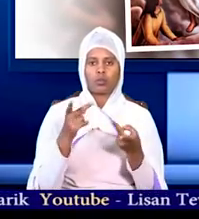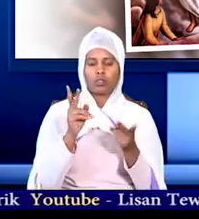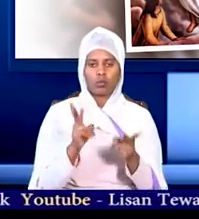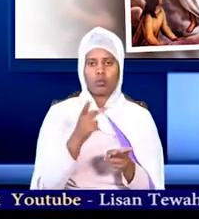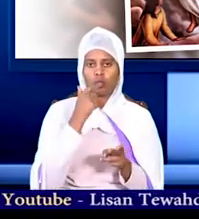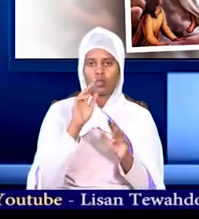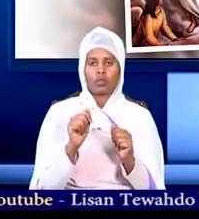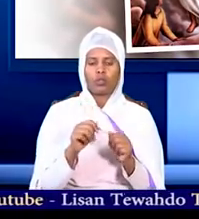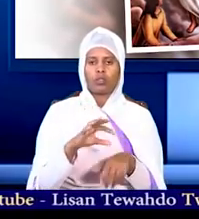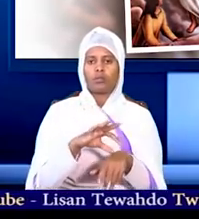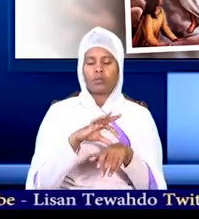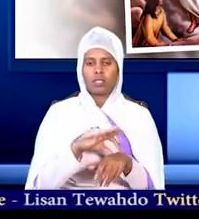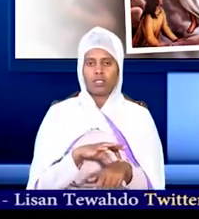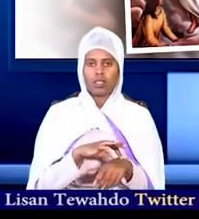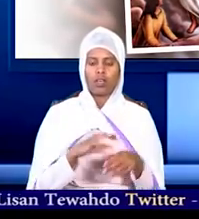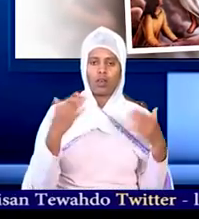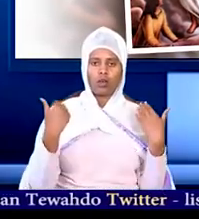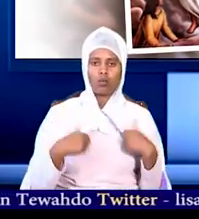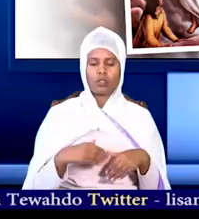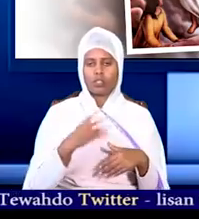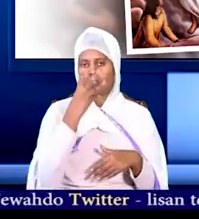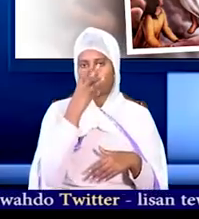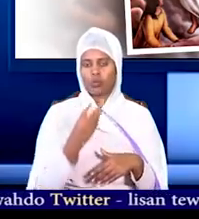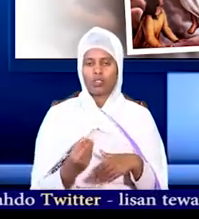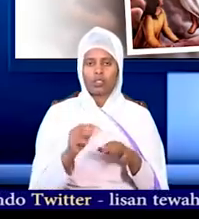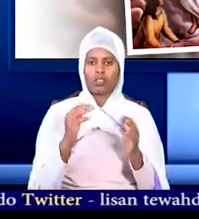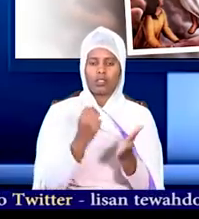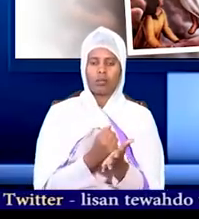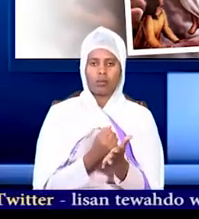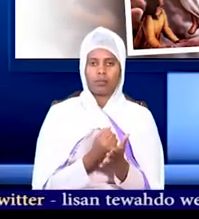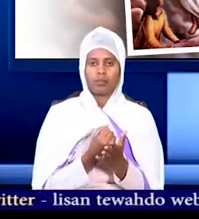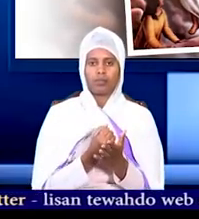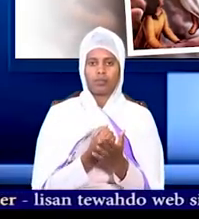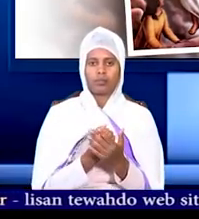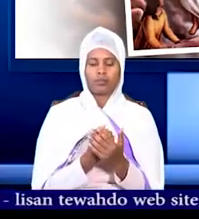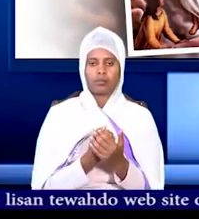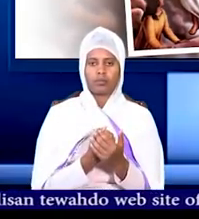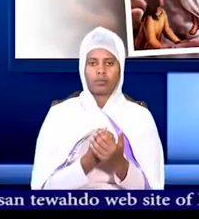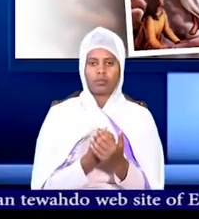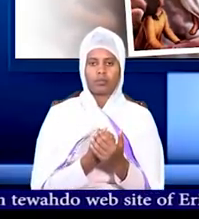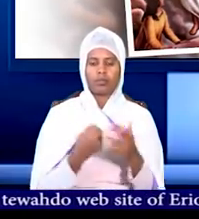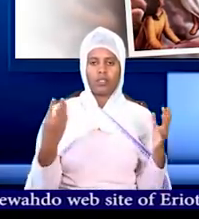ሃዋርያ ጴጥሮስ ውን ነዚ ኢድ ገለፀ ብስጋ ሞተ ህያው ብመለኮቱ